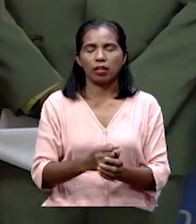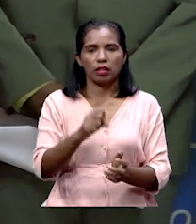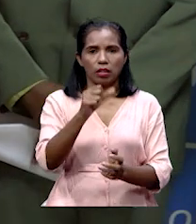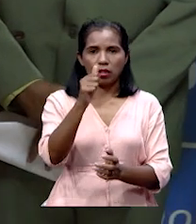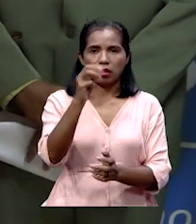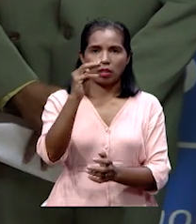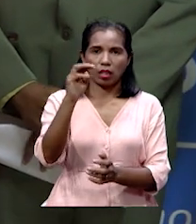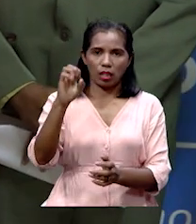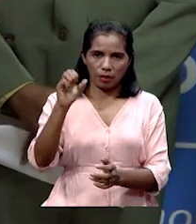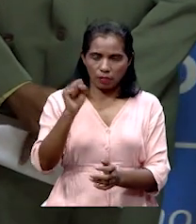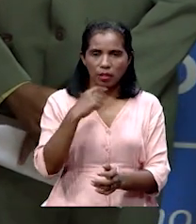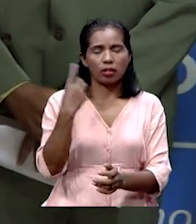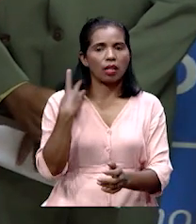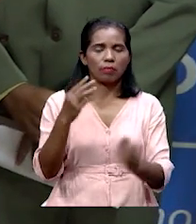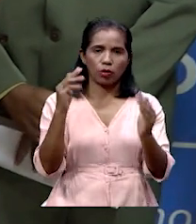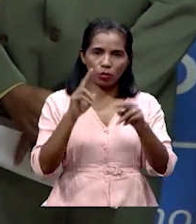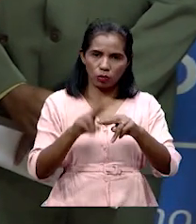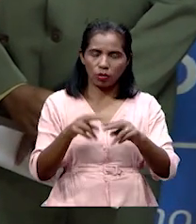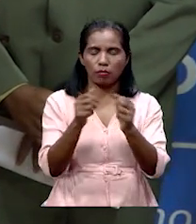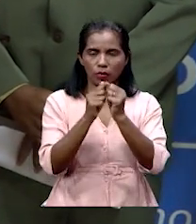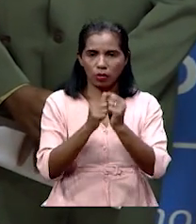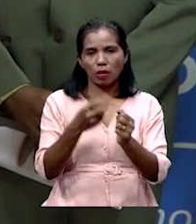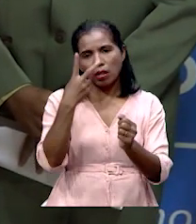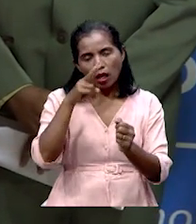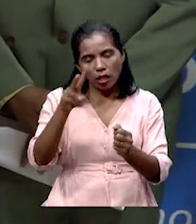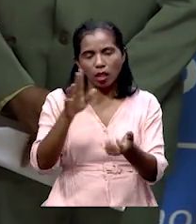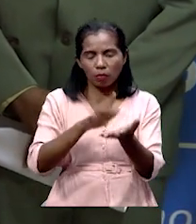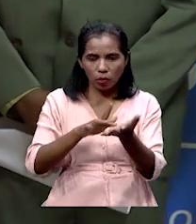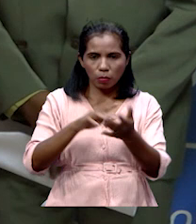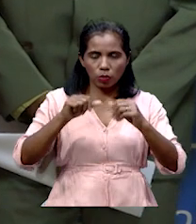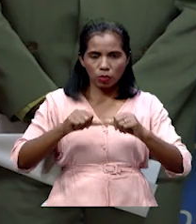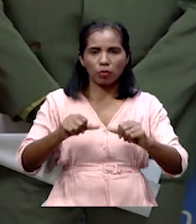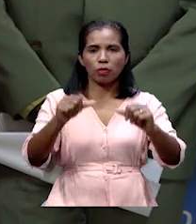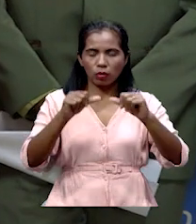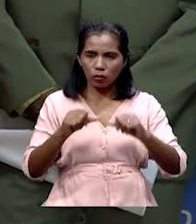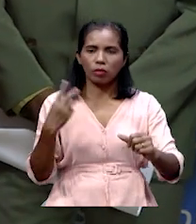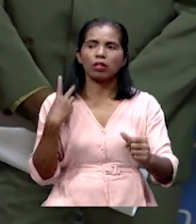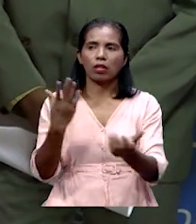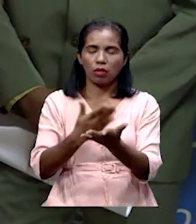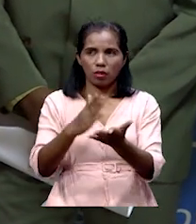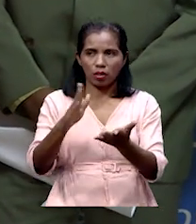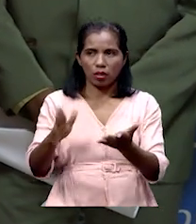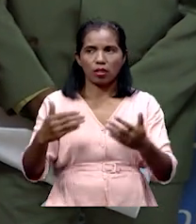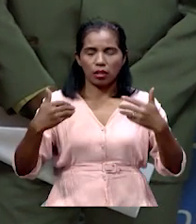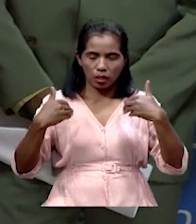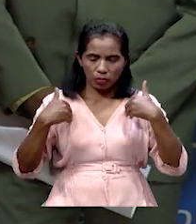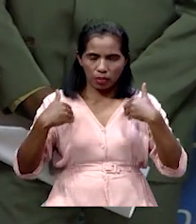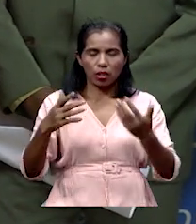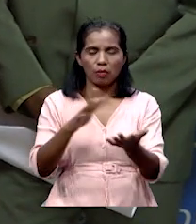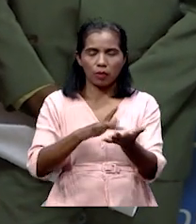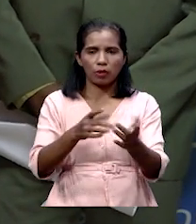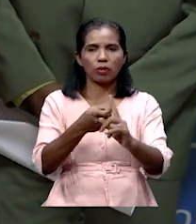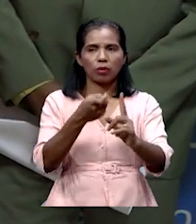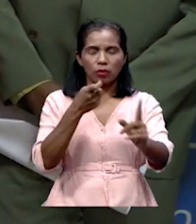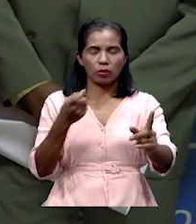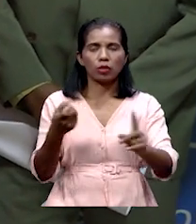samestian amitur hamutu kata pai morgnia bema continua ita sosa iha mos doação no bukita ne bema kita heta hu kita